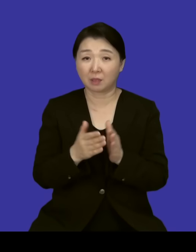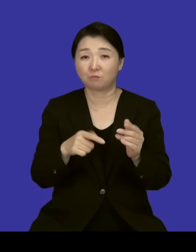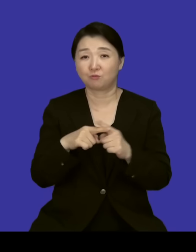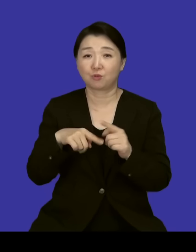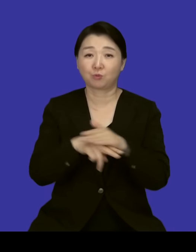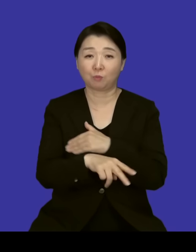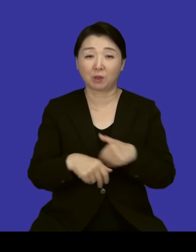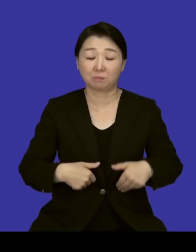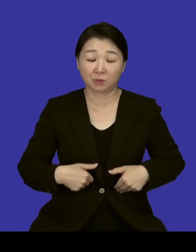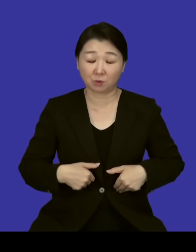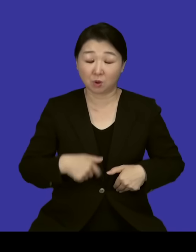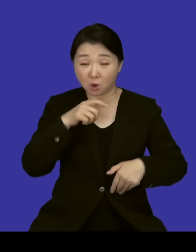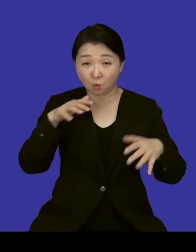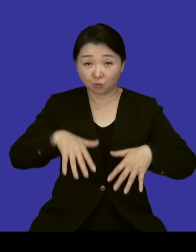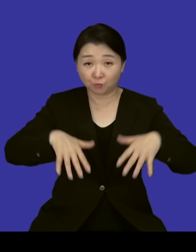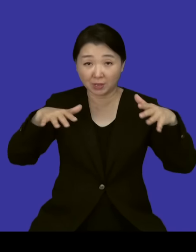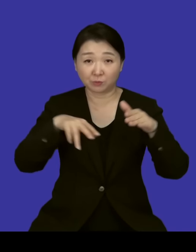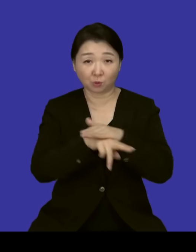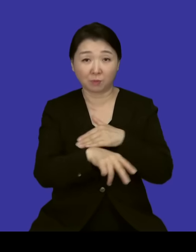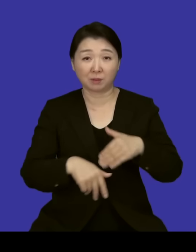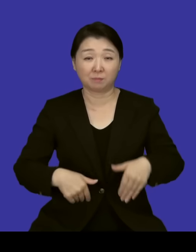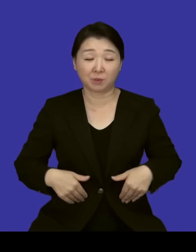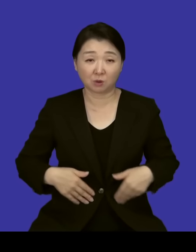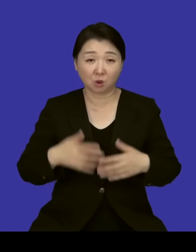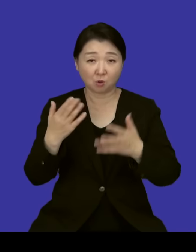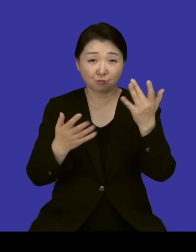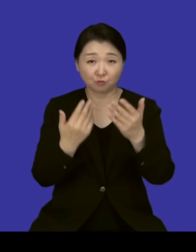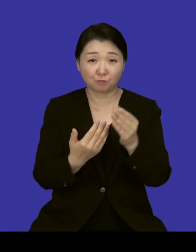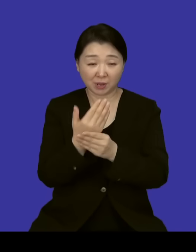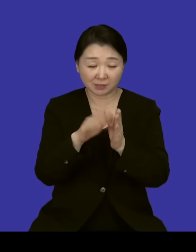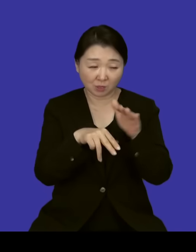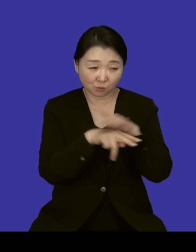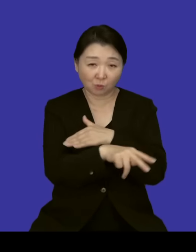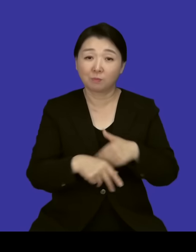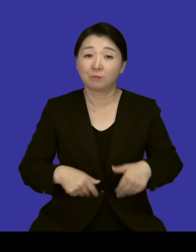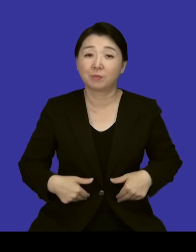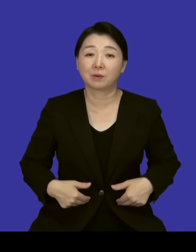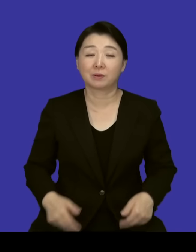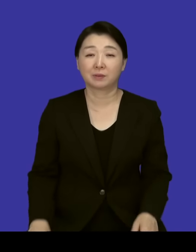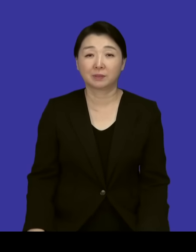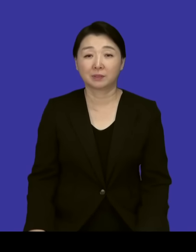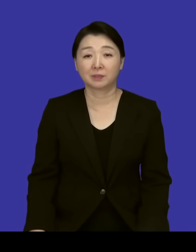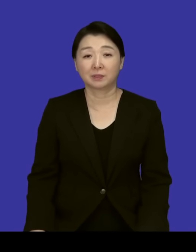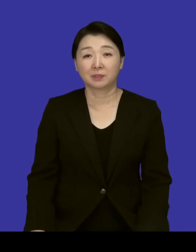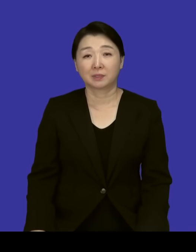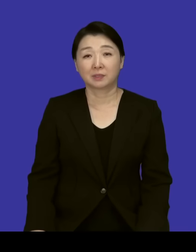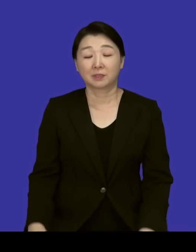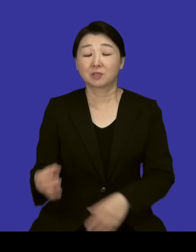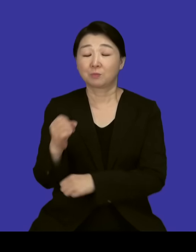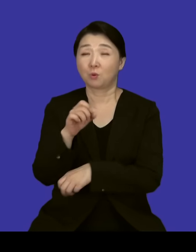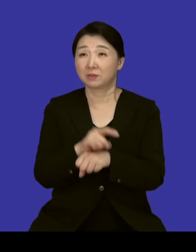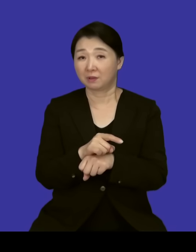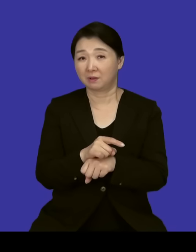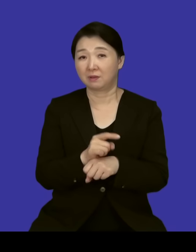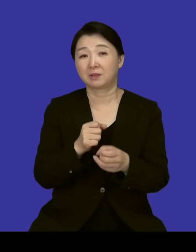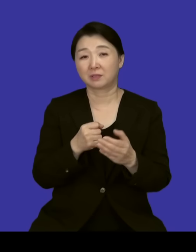되잖아요. 홍수가 생기면 도망가야 되고 불이 나면 도망가야 되고 그 DNA 때문에